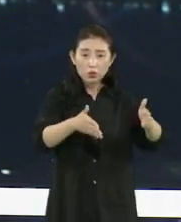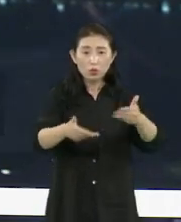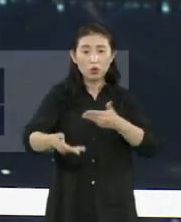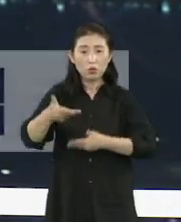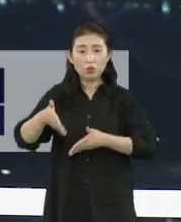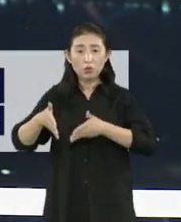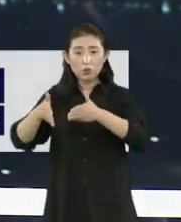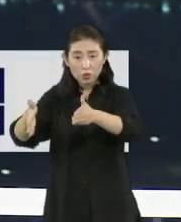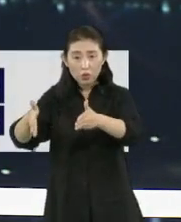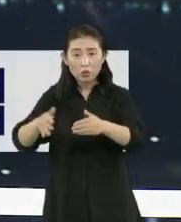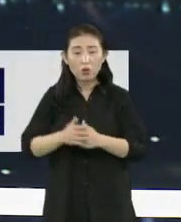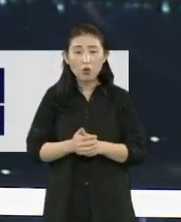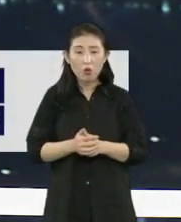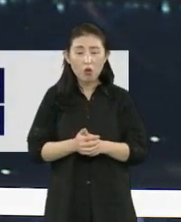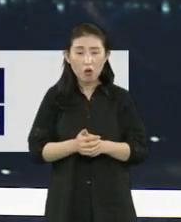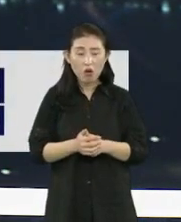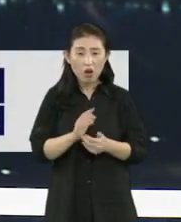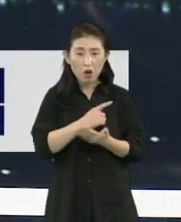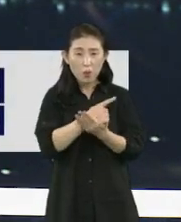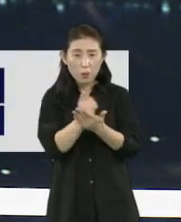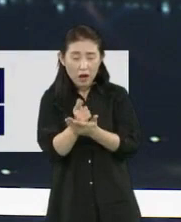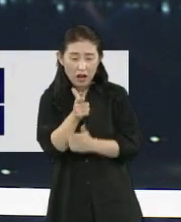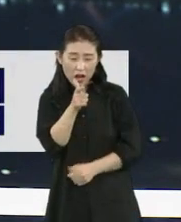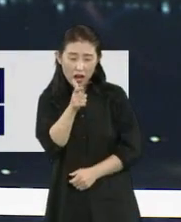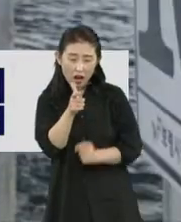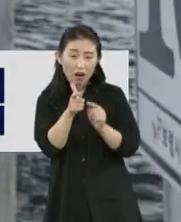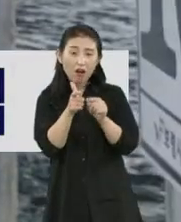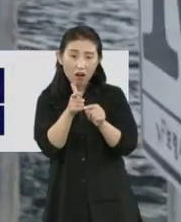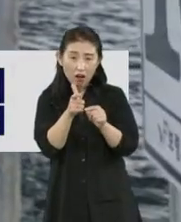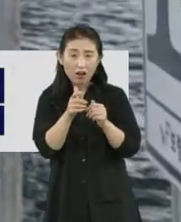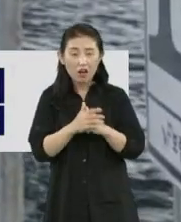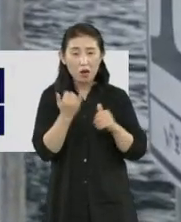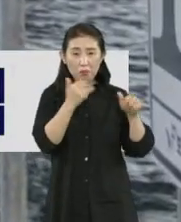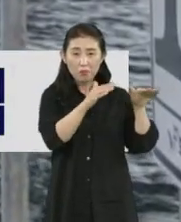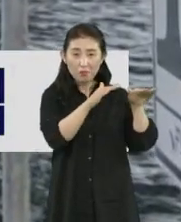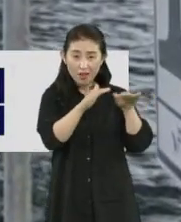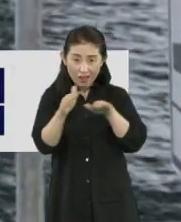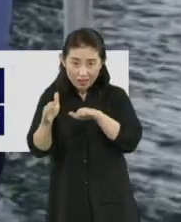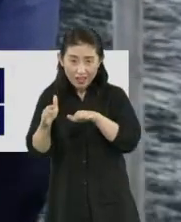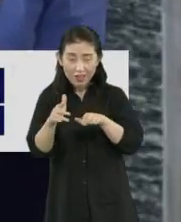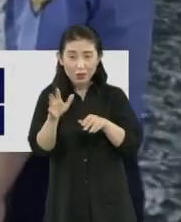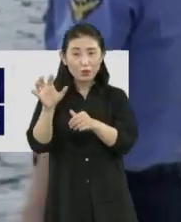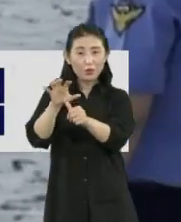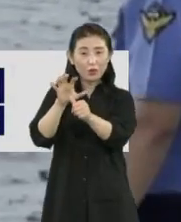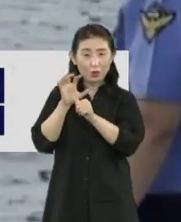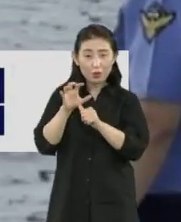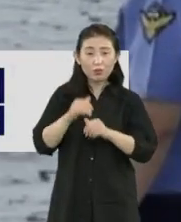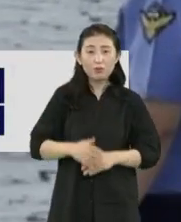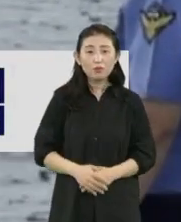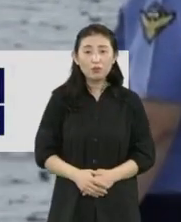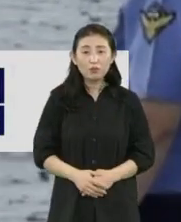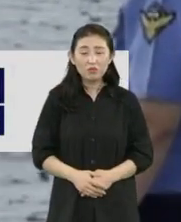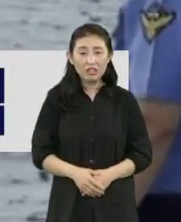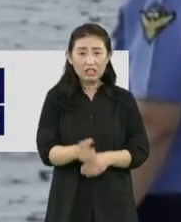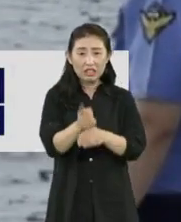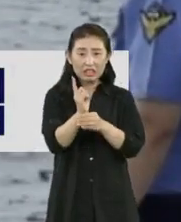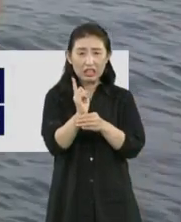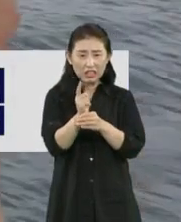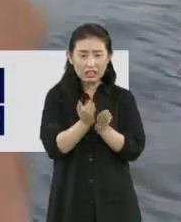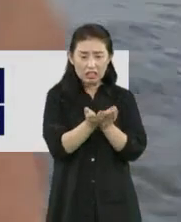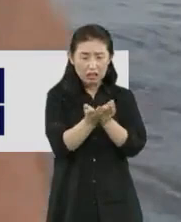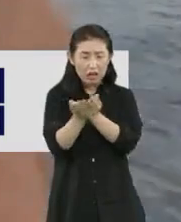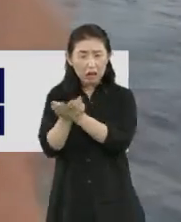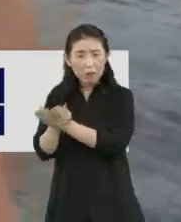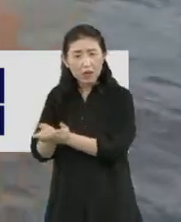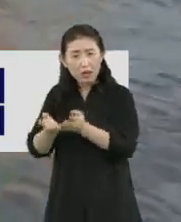국도나 고속도로에서 사용되는 속도 측정계, 일명 스피드건이 바다에도 도입됐습니다. 보령 해경은 낚시 성수기를